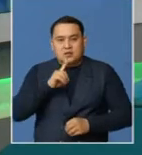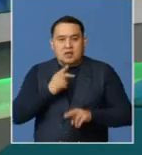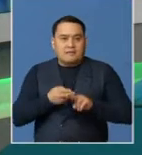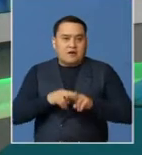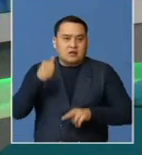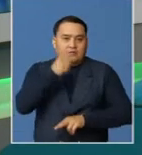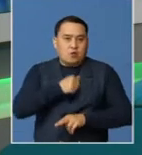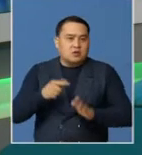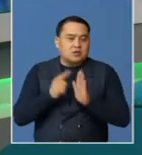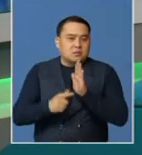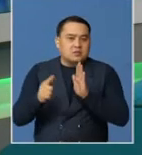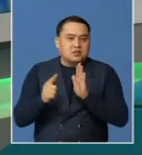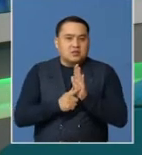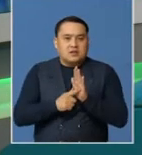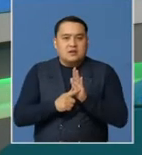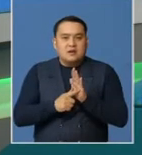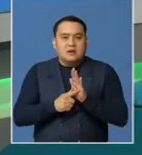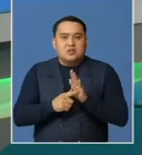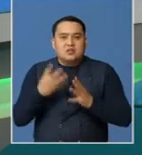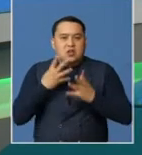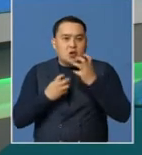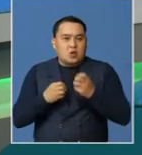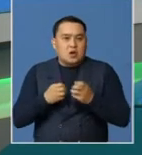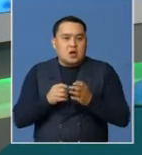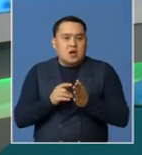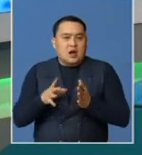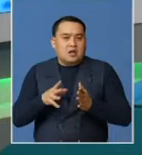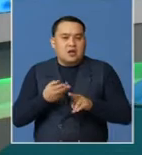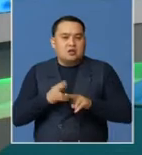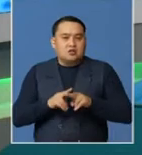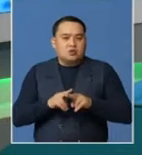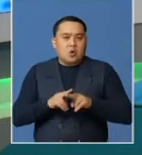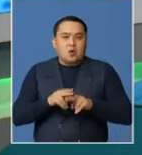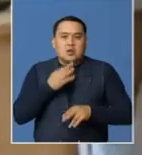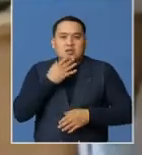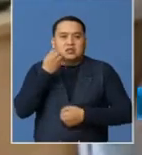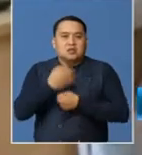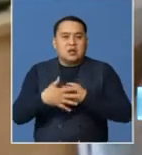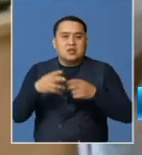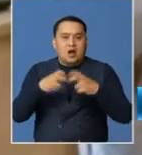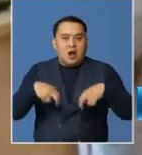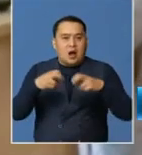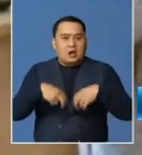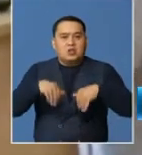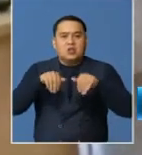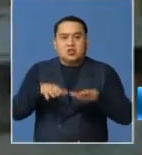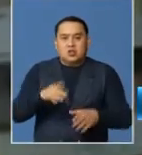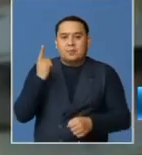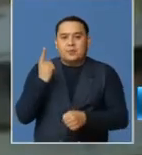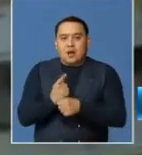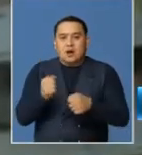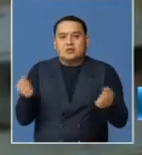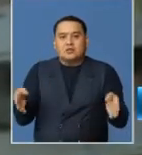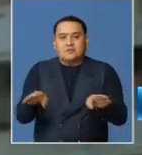месяцев этого года. 77 из них вызвали серьезные реакции. Национальный центр экспертизы принял решение о